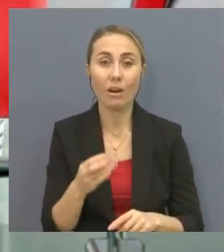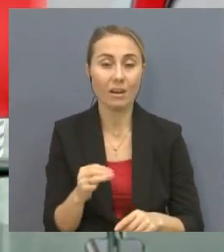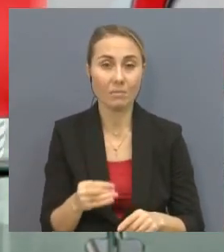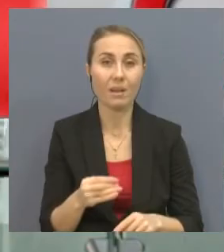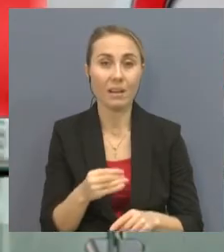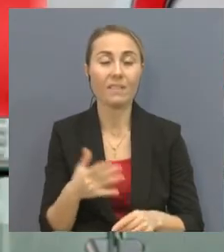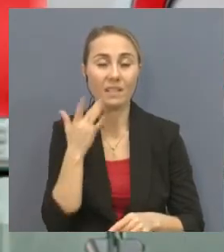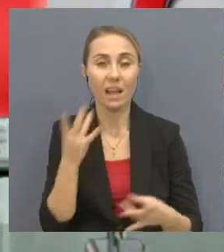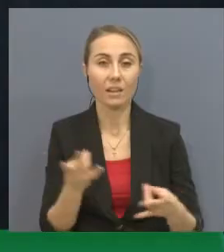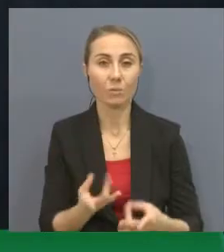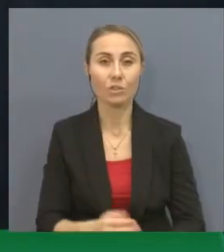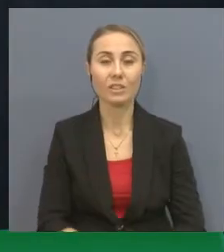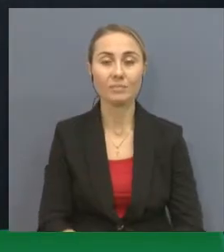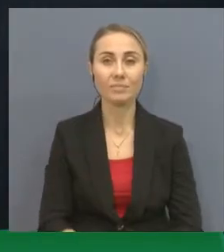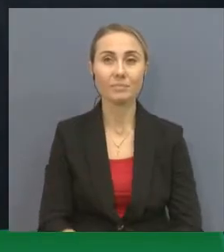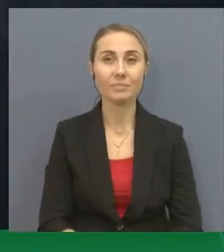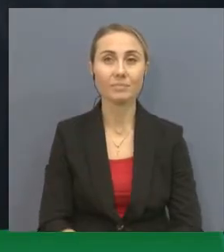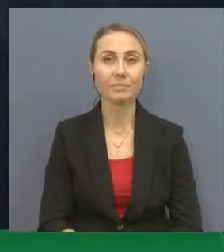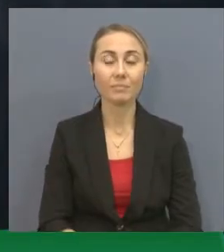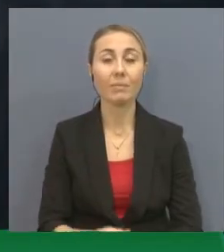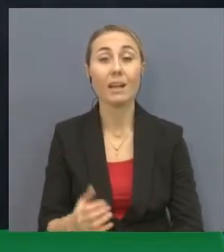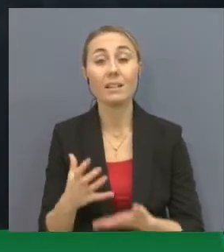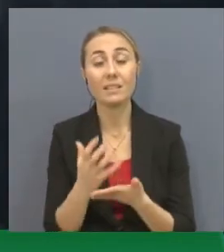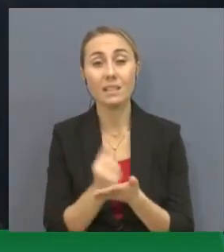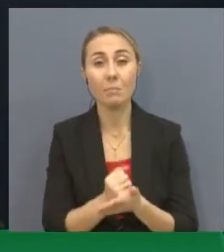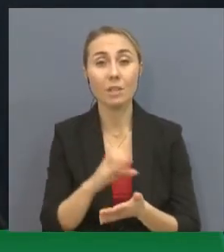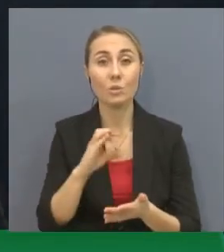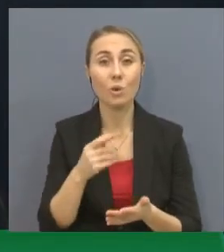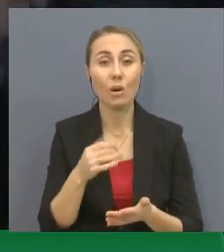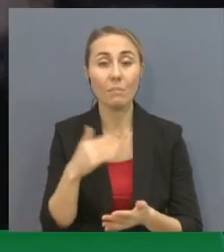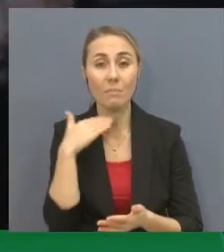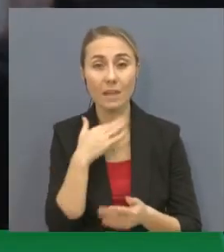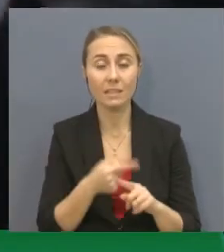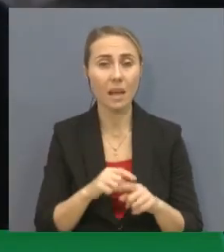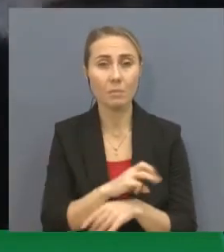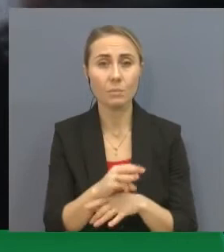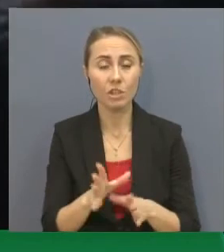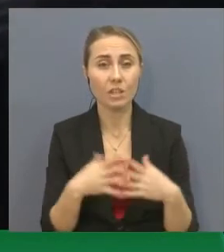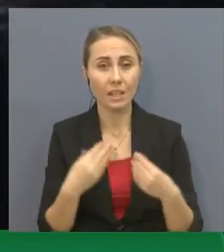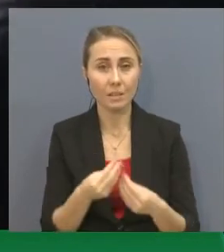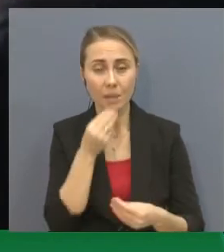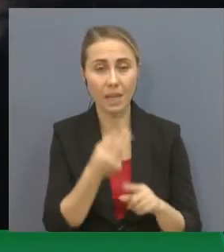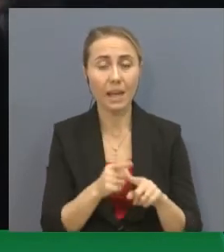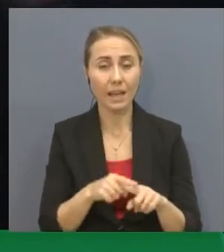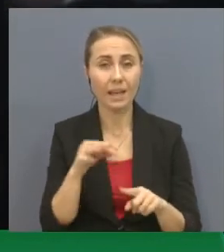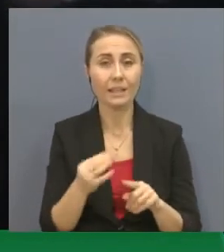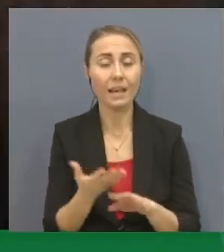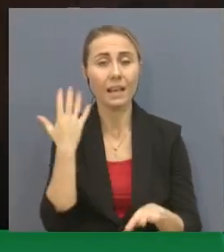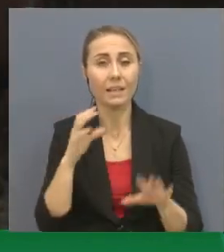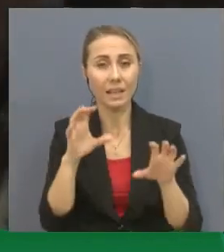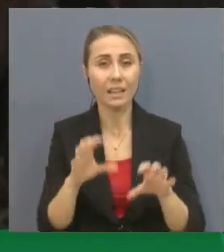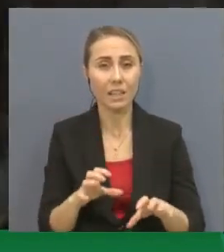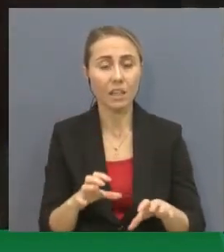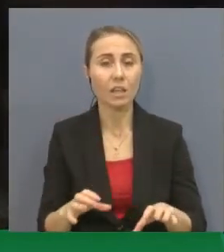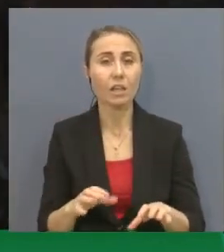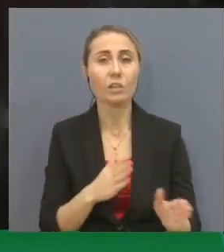следующем материале создать запас мяса особым это не только обеспечение семьи продовольствием за этим кроется традиции четкий